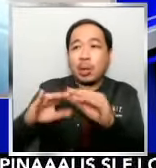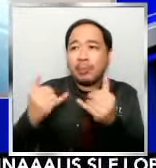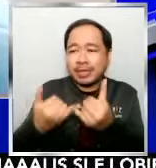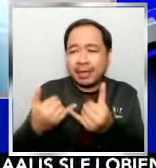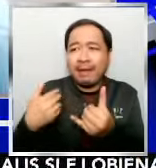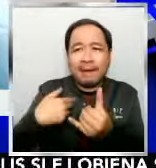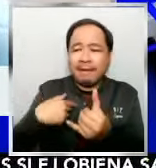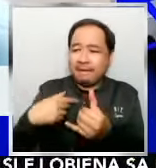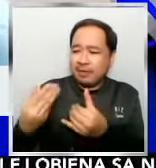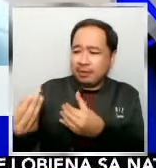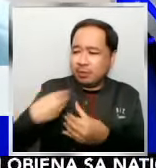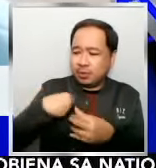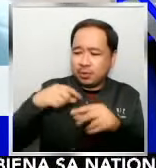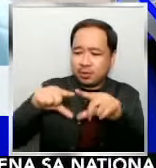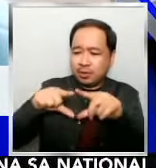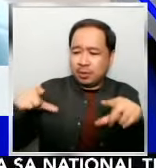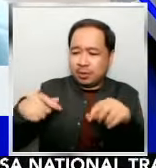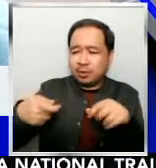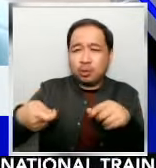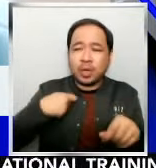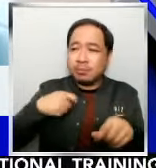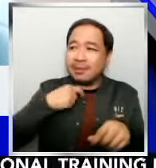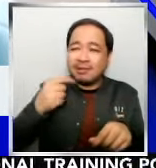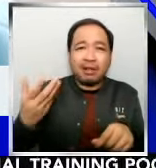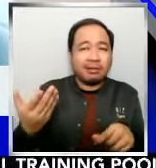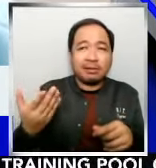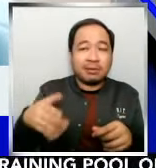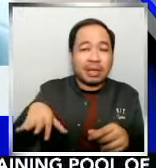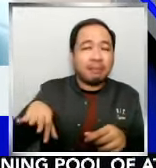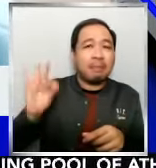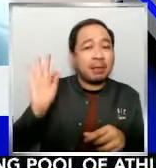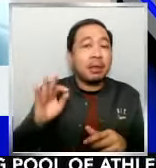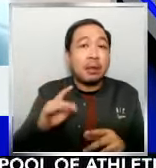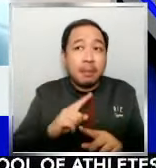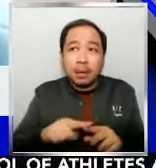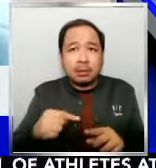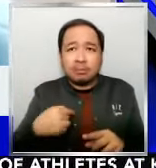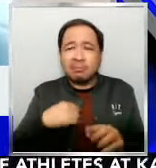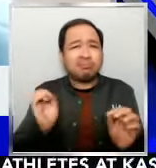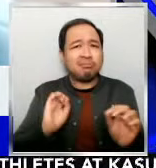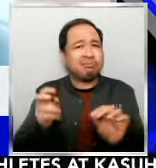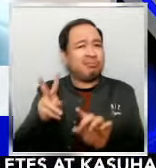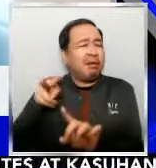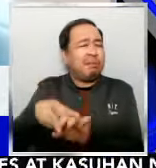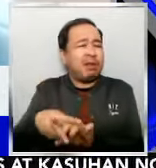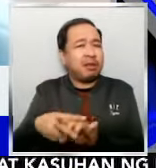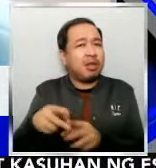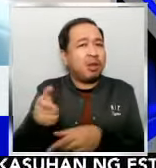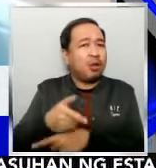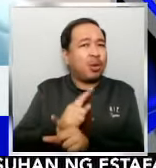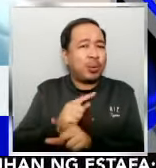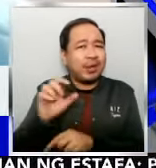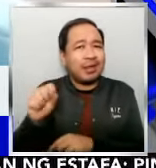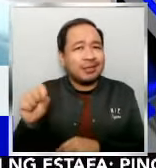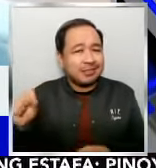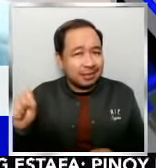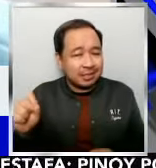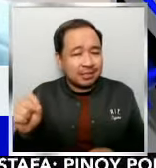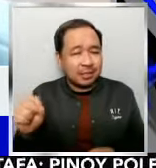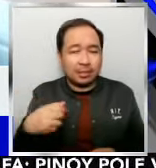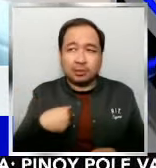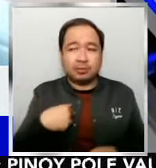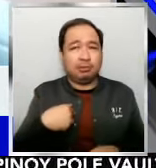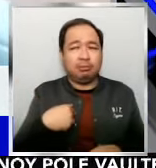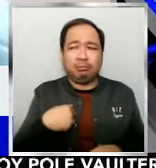daw pinick up. Sabi ko, di naman ako nagpapile ng loan ng SS. Tapos nauli daw nila kay SS. Kung sinauli nila yun, di